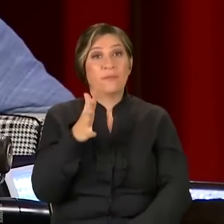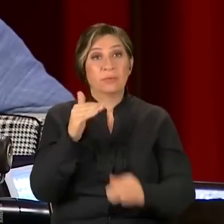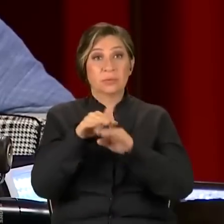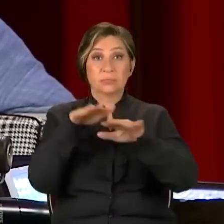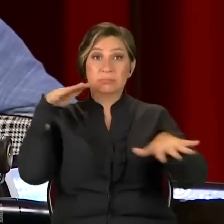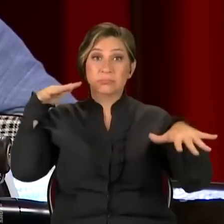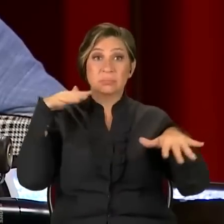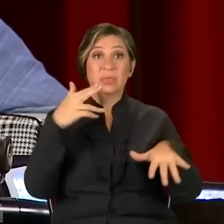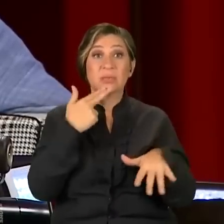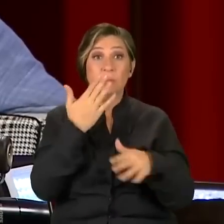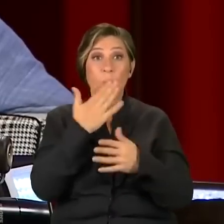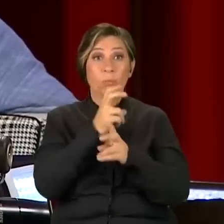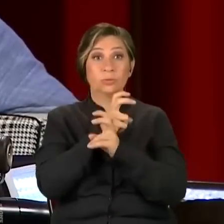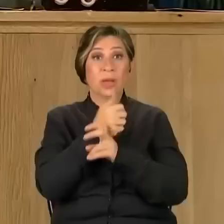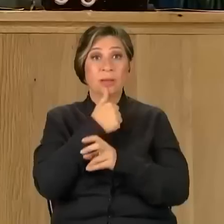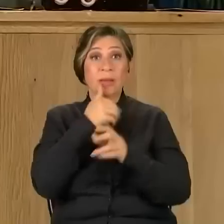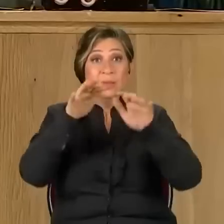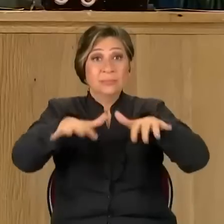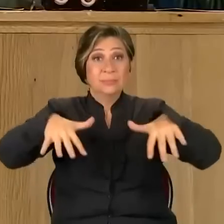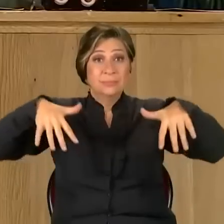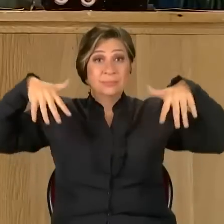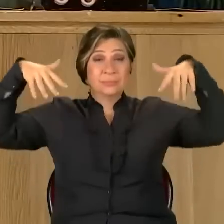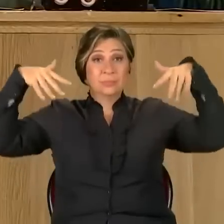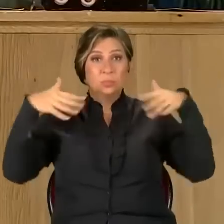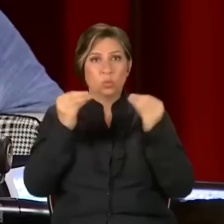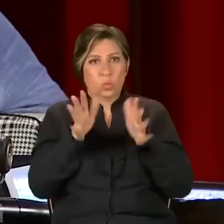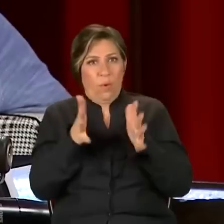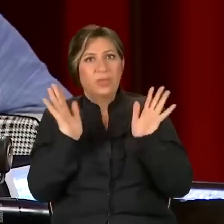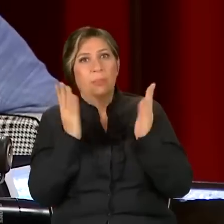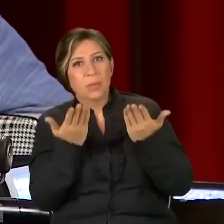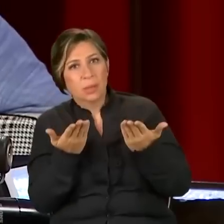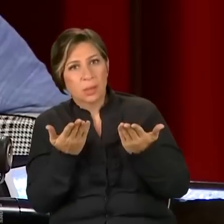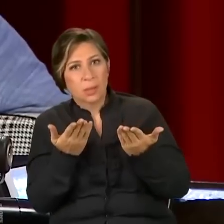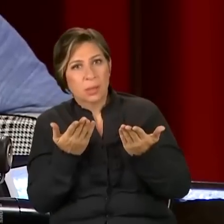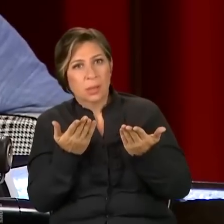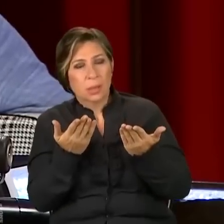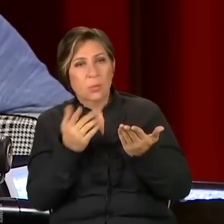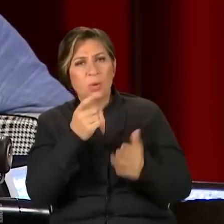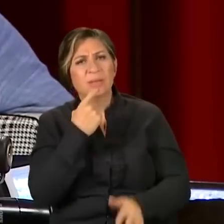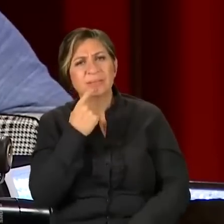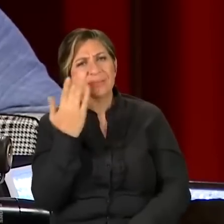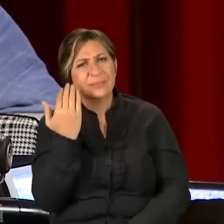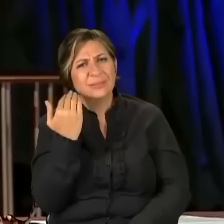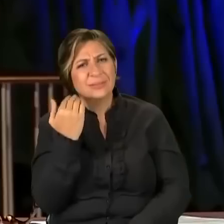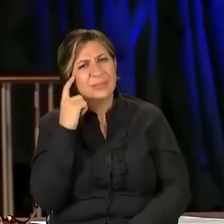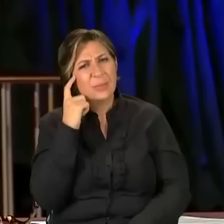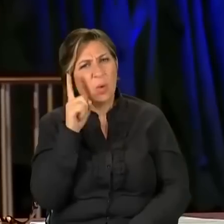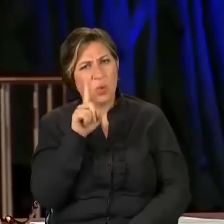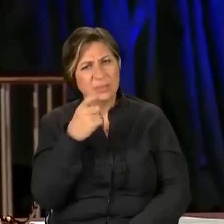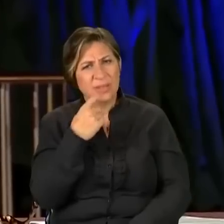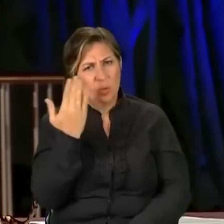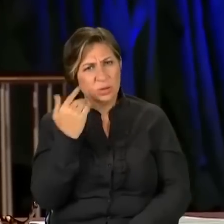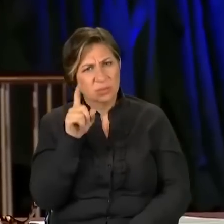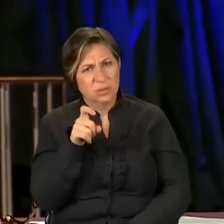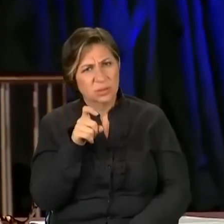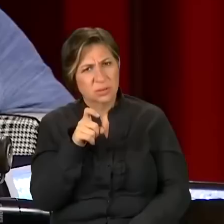kitleydi. İçeride kadın yoktu. Evet, ha öyle tabii. Ya çok acayip değil mi bu yani? Evet, yani. Evet. Bu kaç senesi, hangi seneydi tahminen? Bir 10 senesi var mı